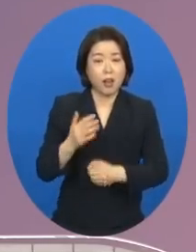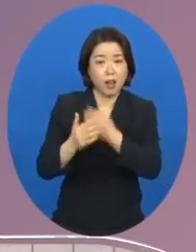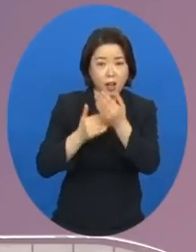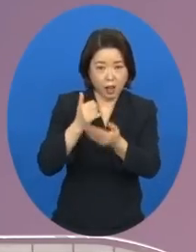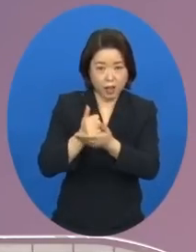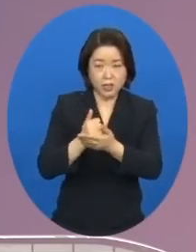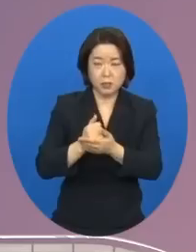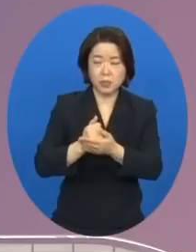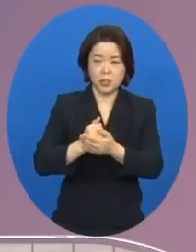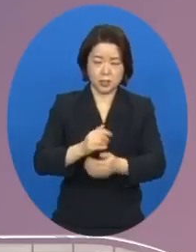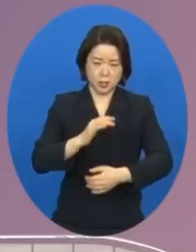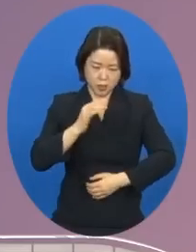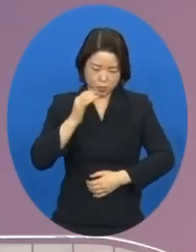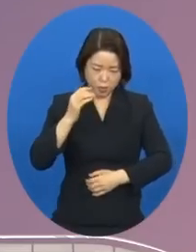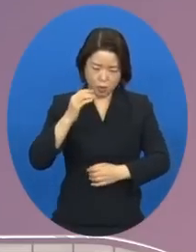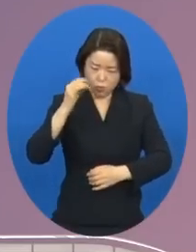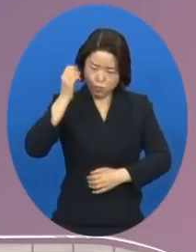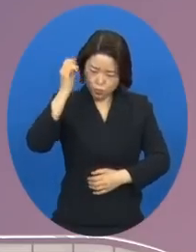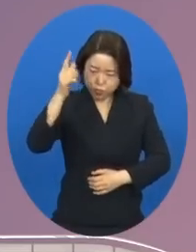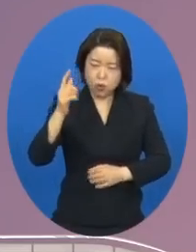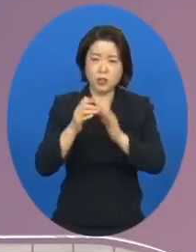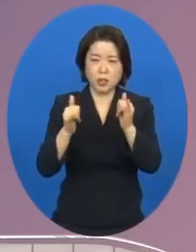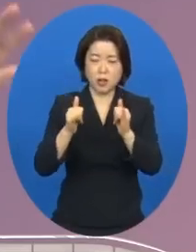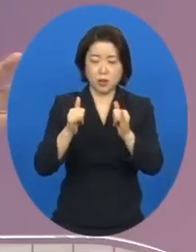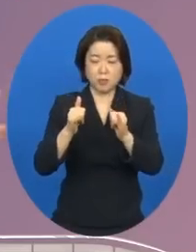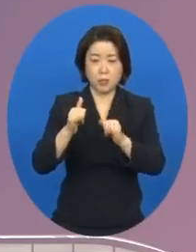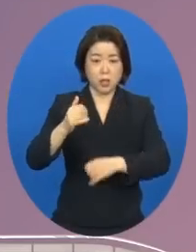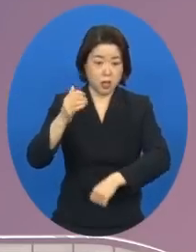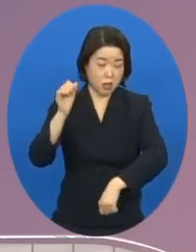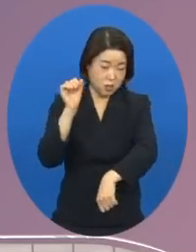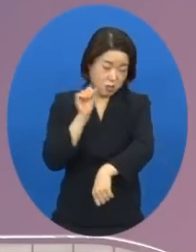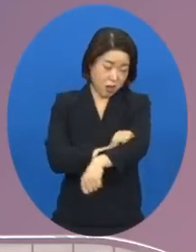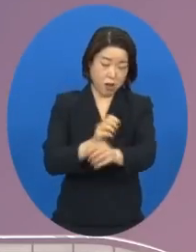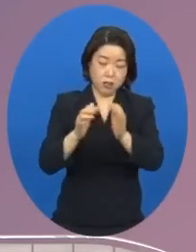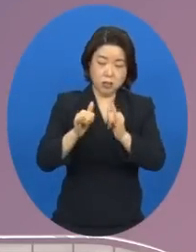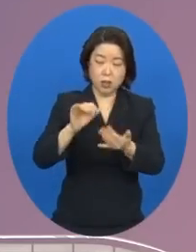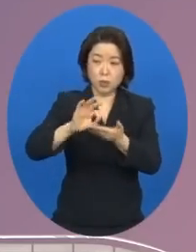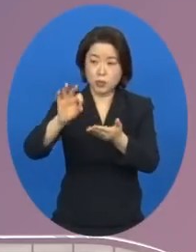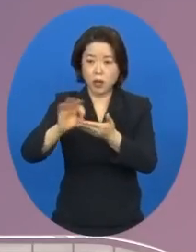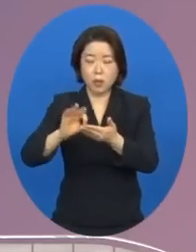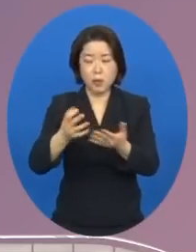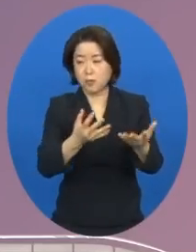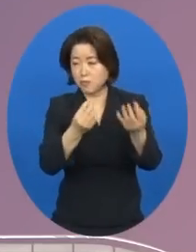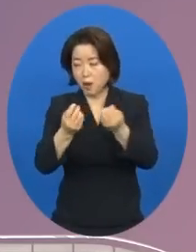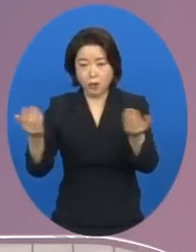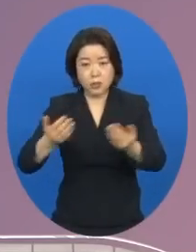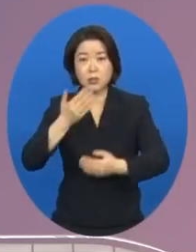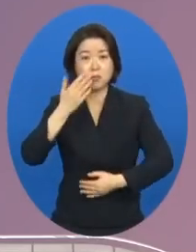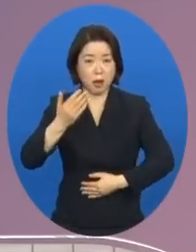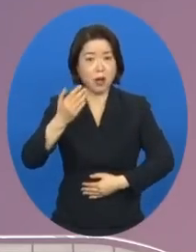하나님께서도 유능한 사람, 실력 있는 사람을 쓰시면 훨씬 더 많은 일을 하실 수 있지 않겠습니까?